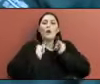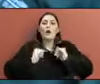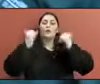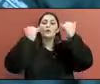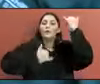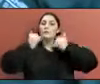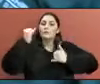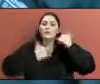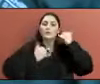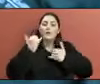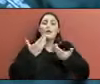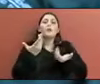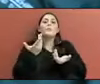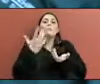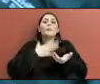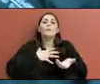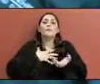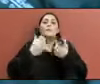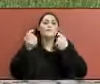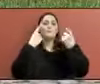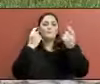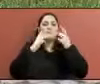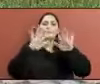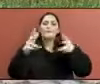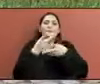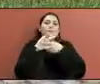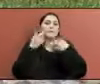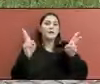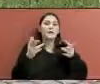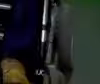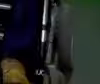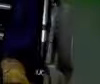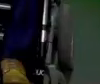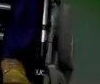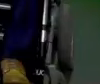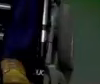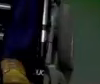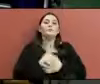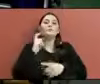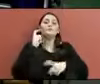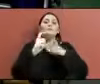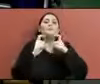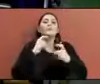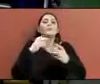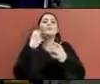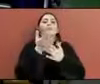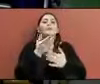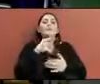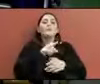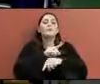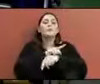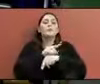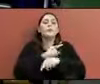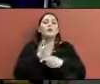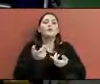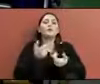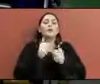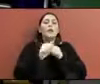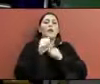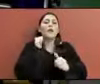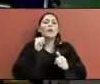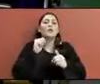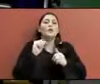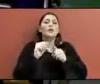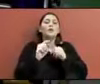kendilerinin her türlü talepleri yerine getiriliyor. Peki taleplere cevap verirken ne kadar zaman zarfı içinde bu talepler geri